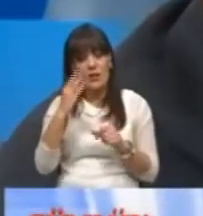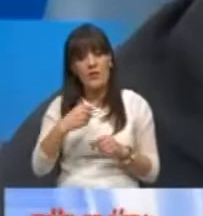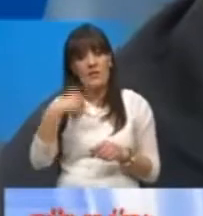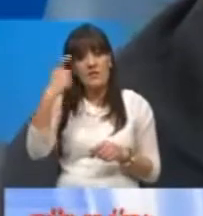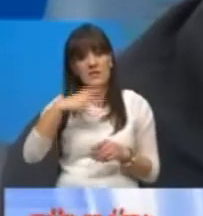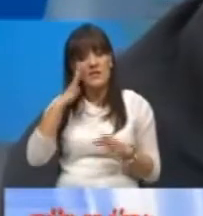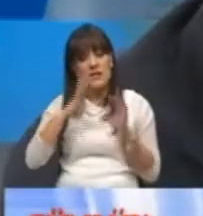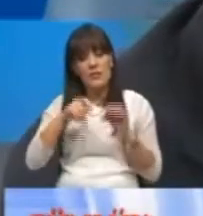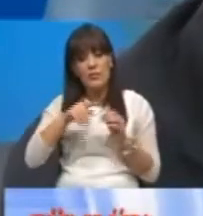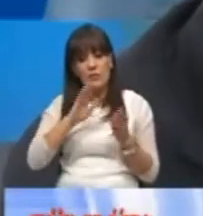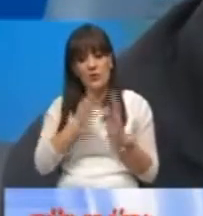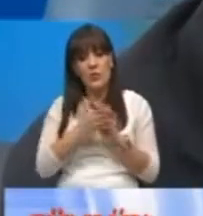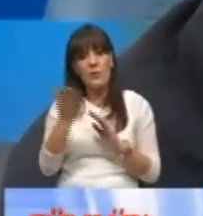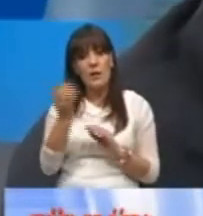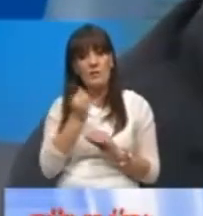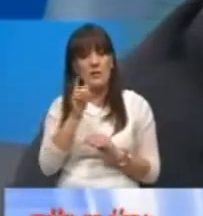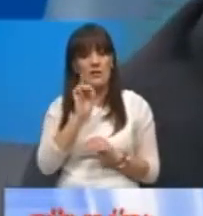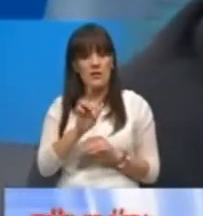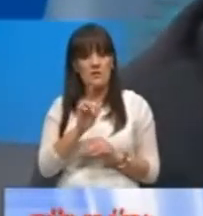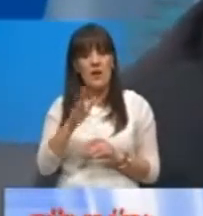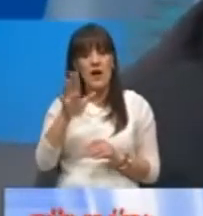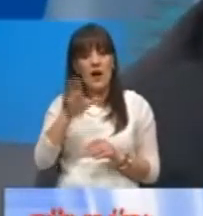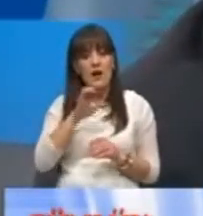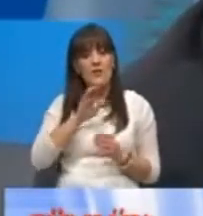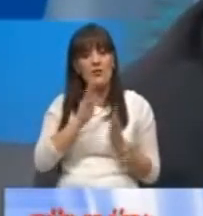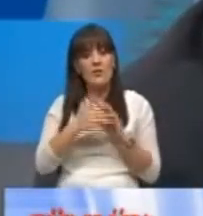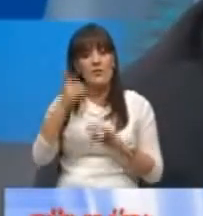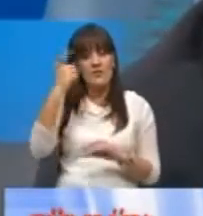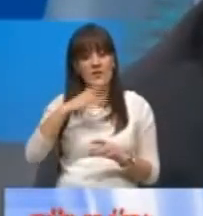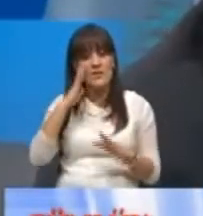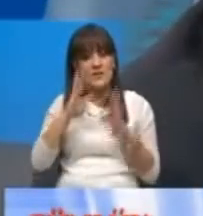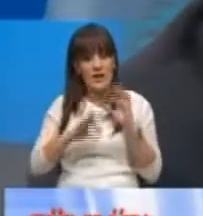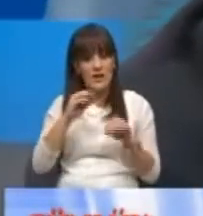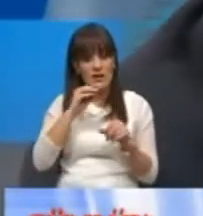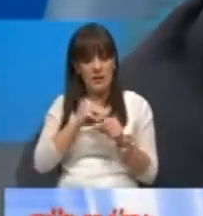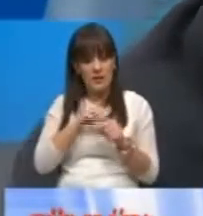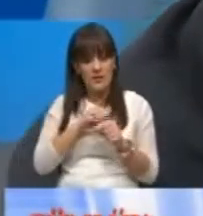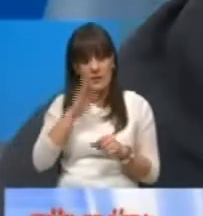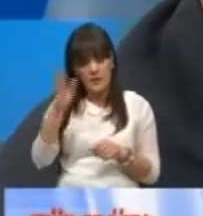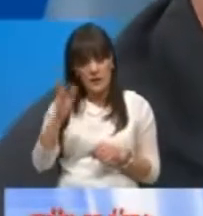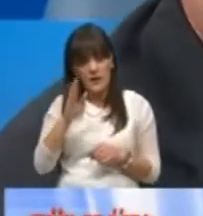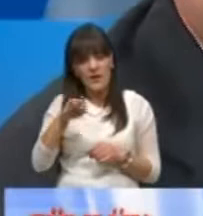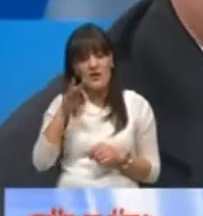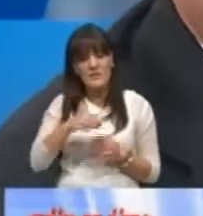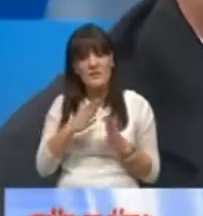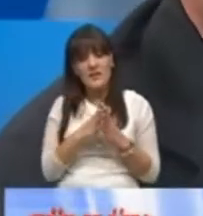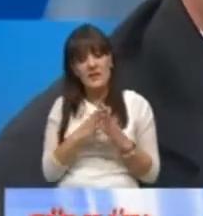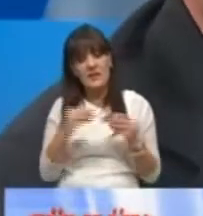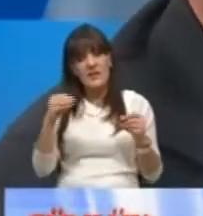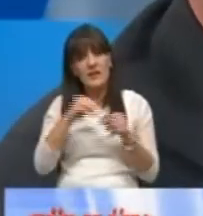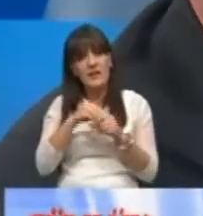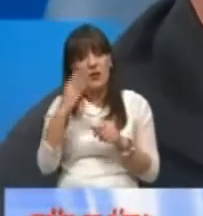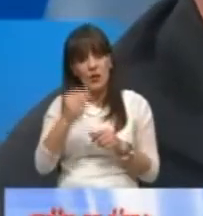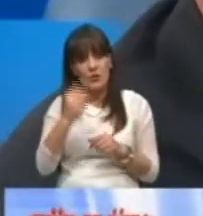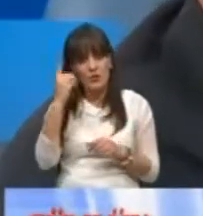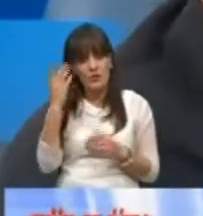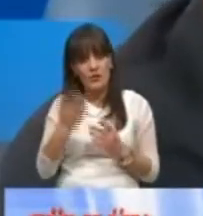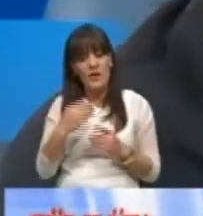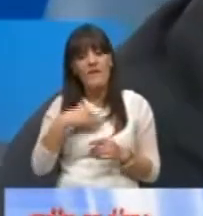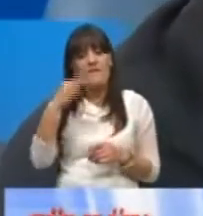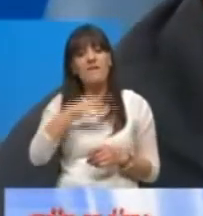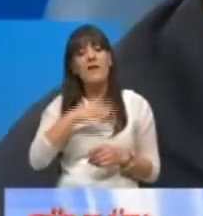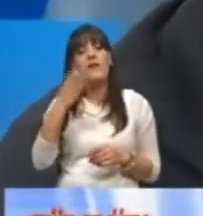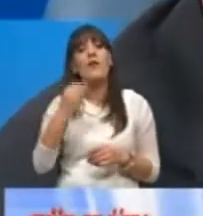girdiyse fizik tedavi de bu dönemde alması lazım. Ağrılı dönemde fizik tedaviden şu anda iyileşme trendinde olduğu kadar